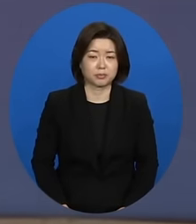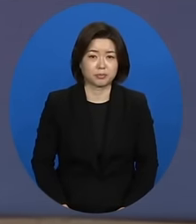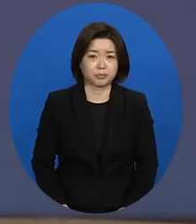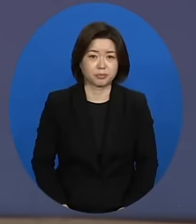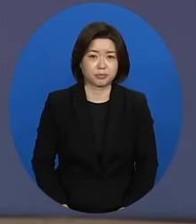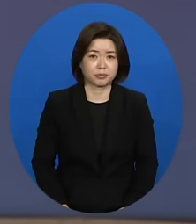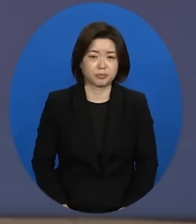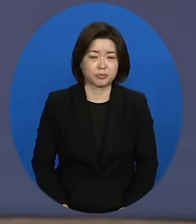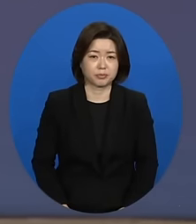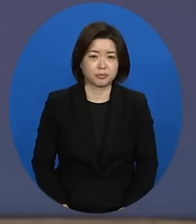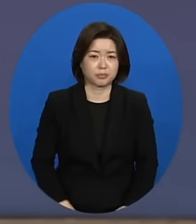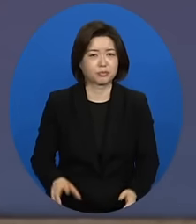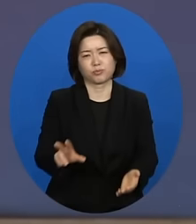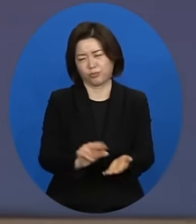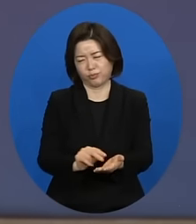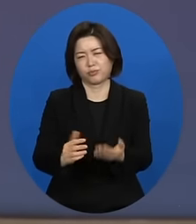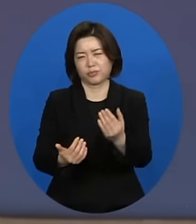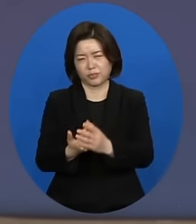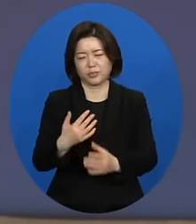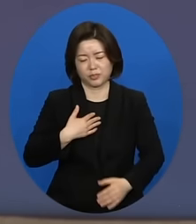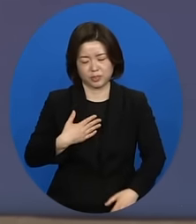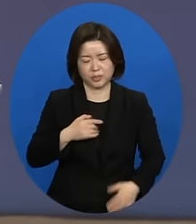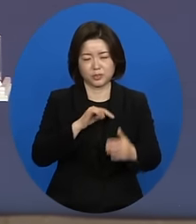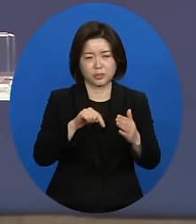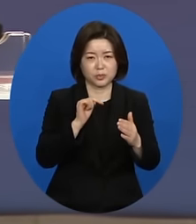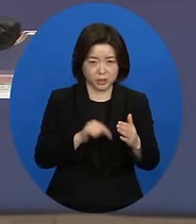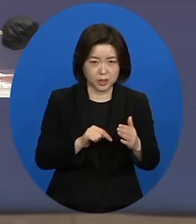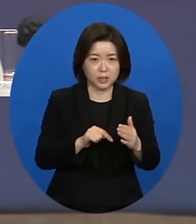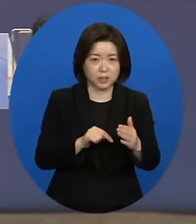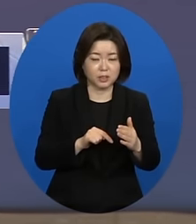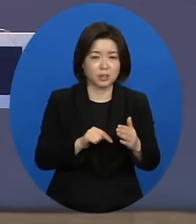문제가 생겼어요. 제 속에.